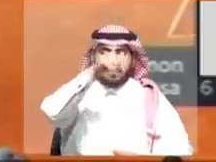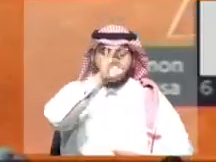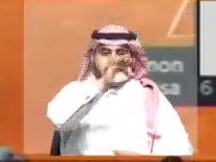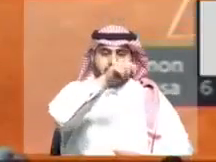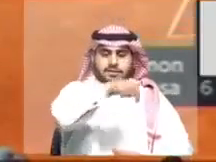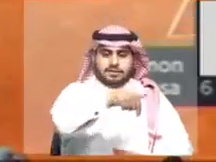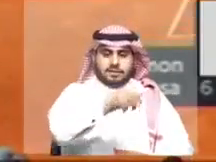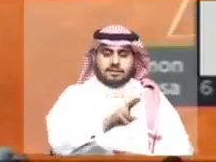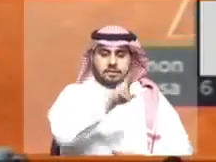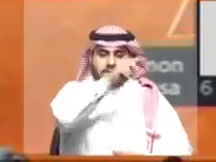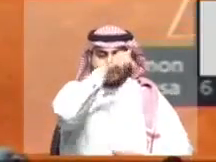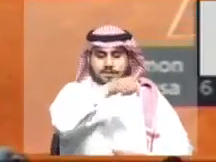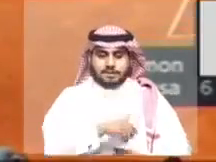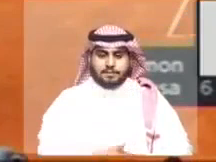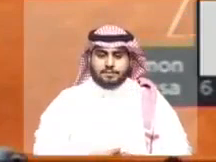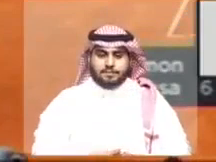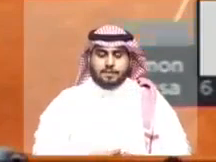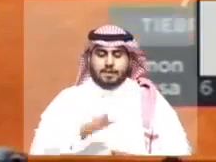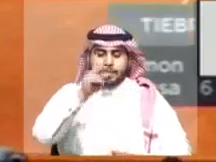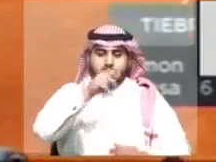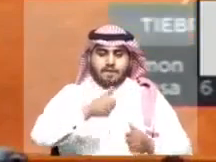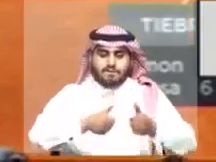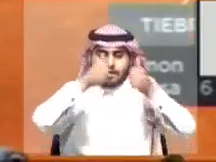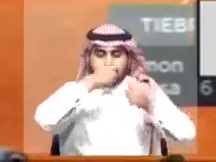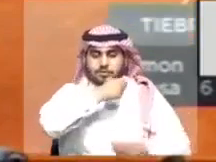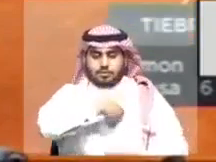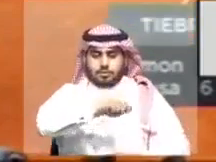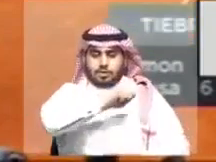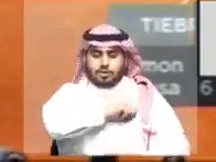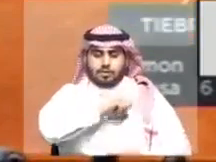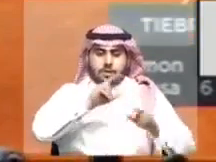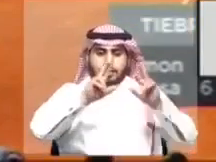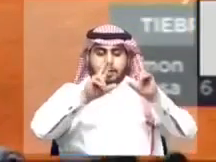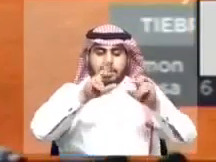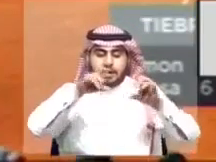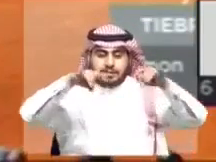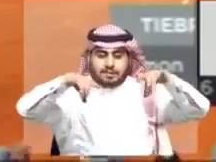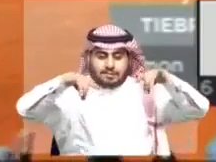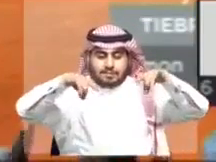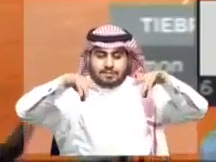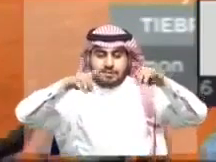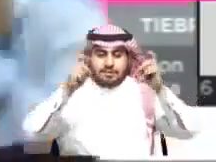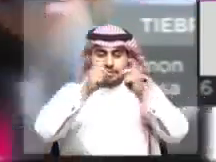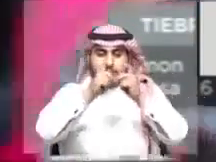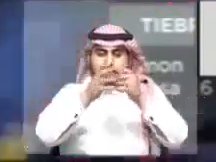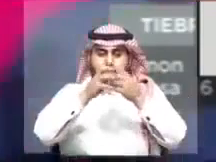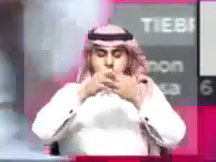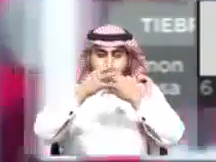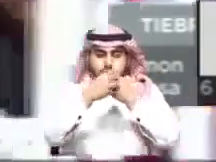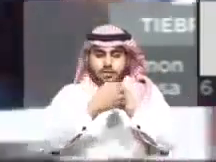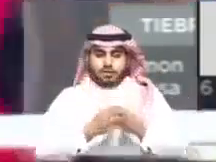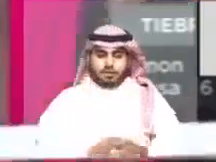3-6 و7-6. كما تأهل الأسترالي أليكس ديمينار إلى الدور ذاته بتغلبه على نظيره البرتغالي جاستو